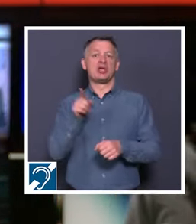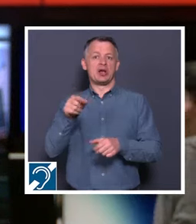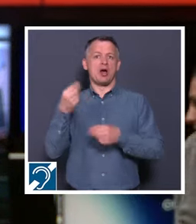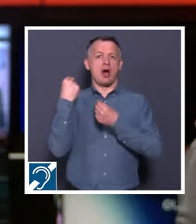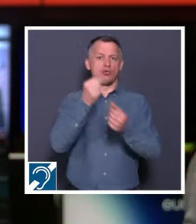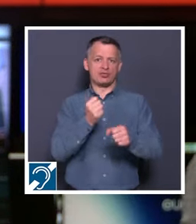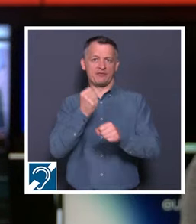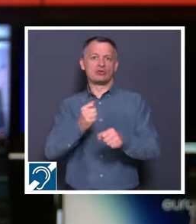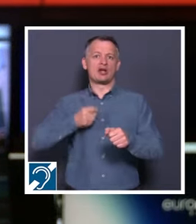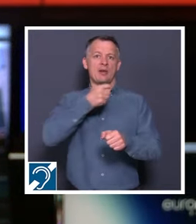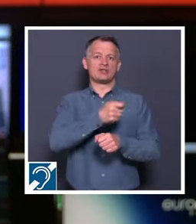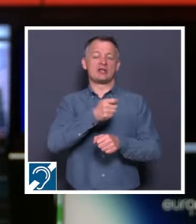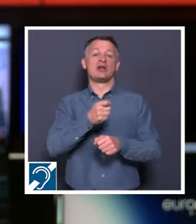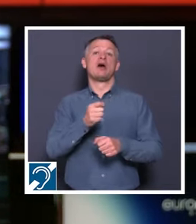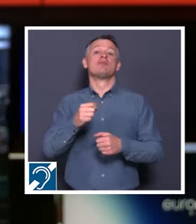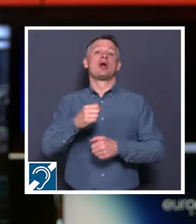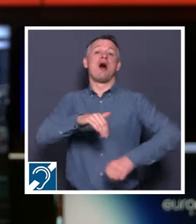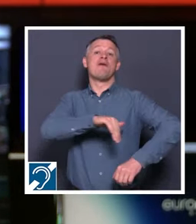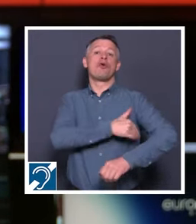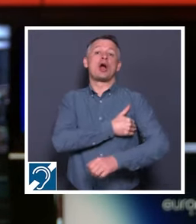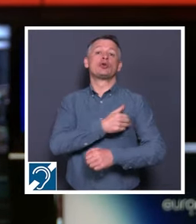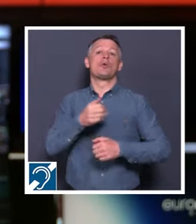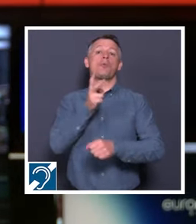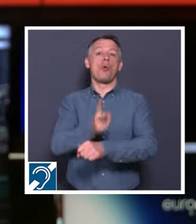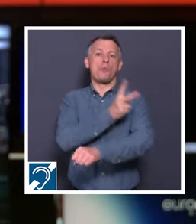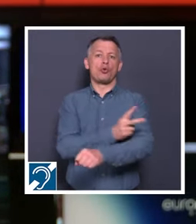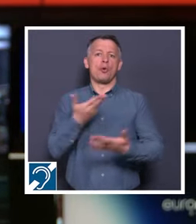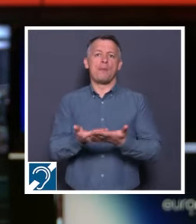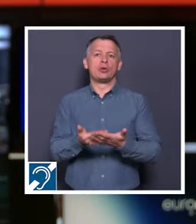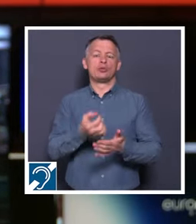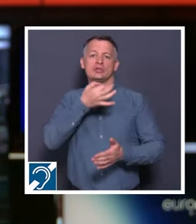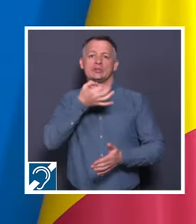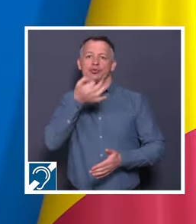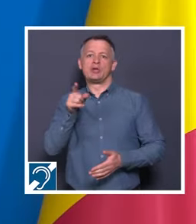avocatul poporului pentru ceea ce el numește discriminare gravă a pacienților.